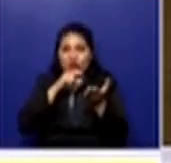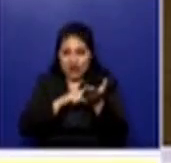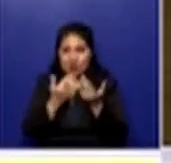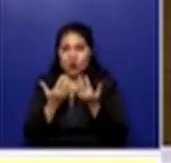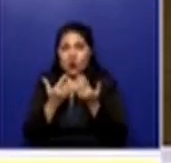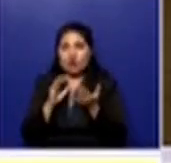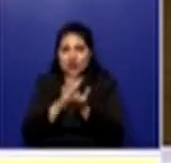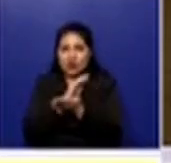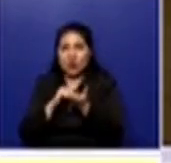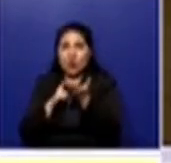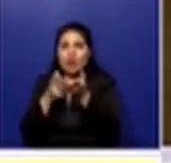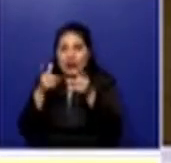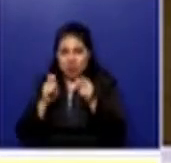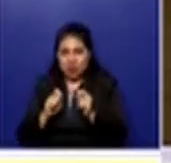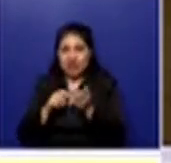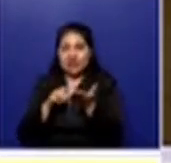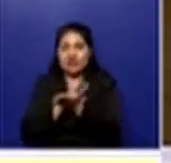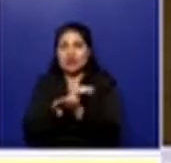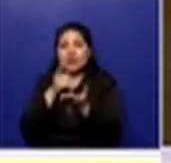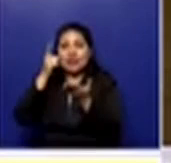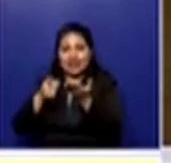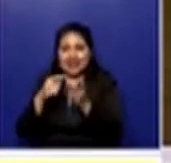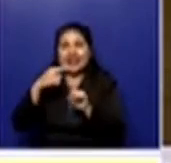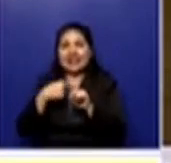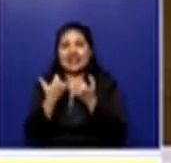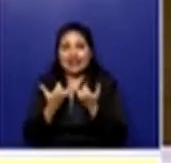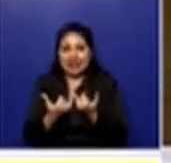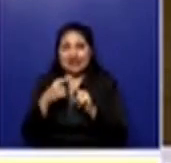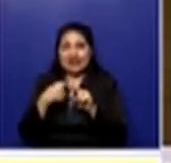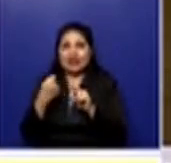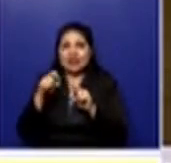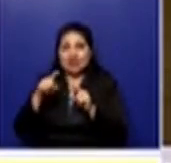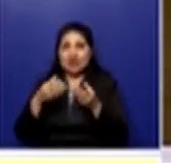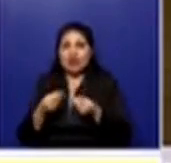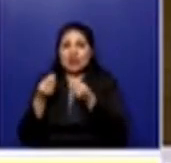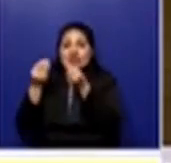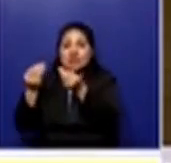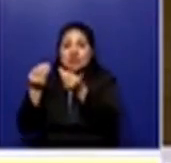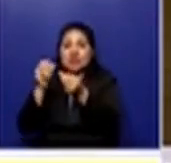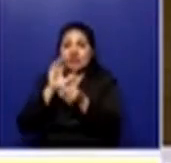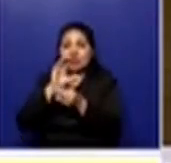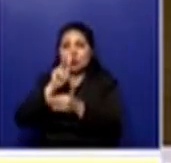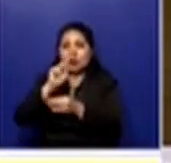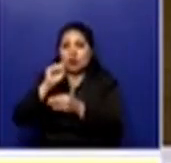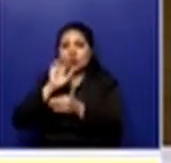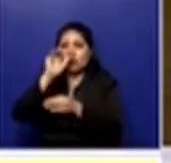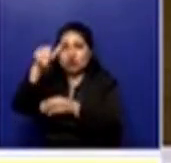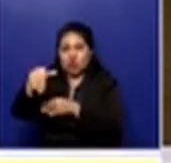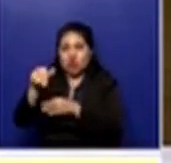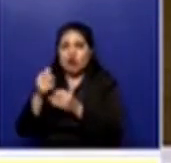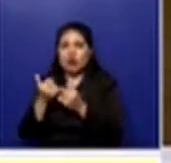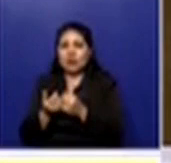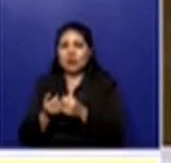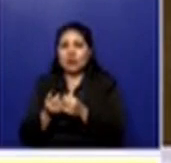ตฉบับจริงใน เดือนนี้นะคะเพื่อที่จะเสนอกสทช.ให้ไทย PBS สามารถที่จะให้บริการ